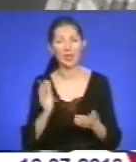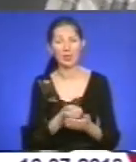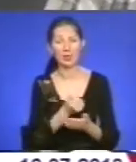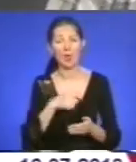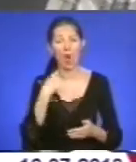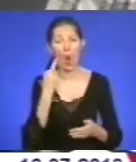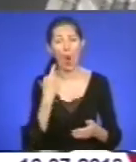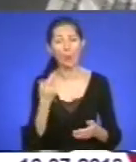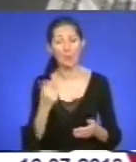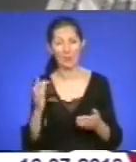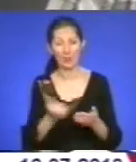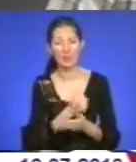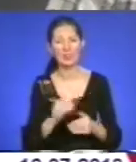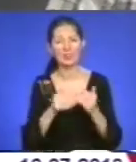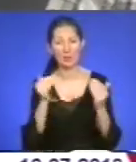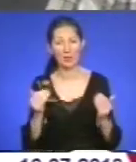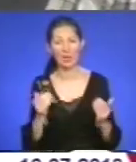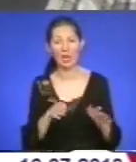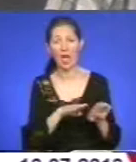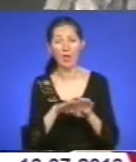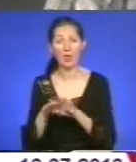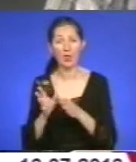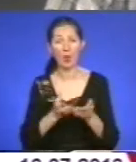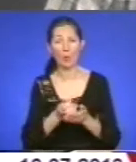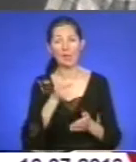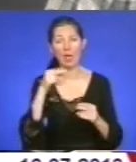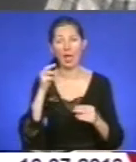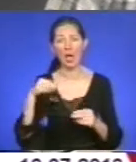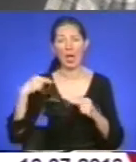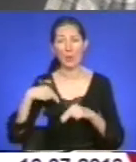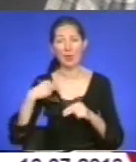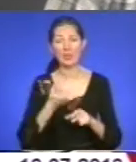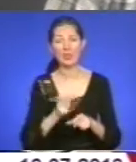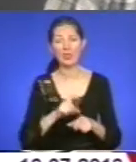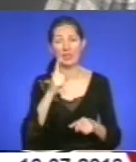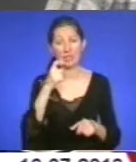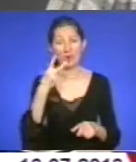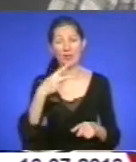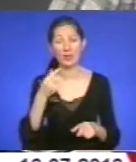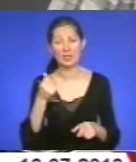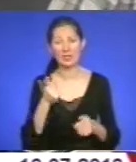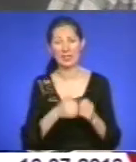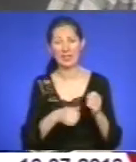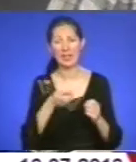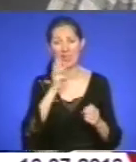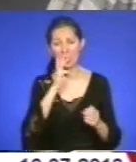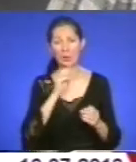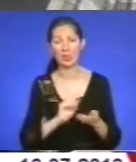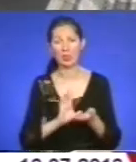вдалося збільшити рівень оплати праці більш ніж на 120 гривень, або середня зарплата зросла